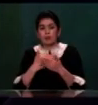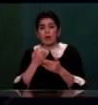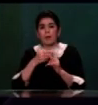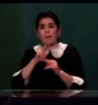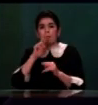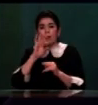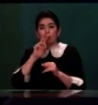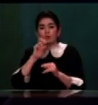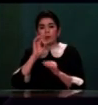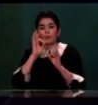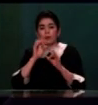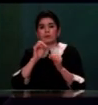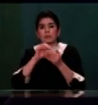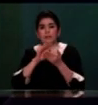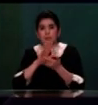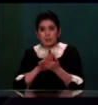Parolni to'g'ri kiritsak